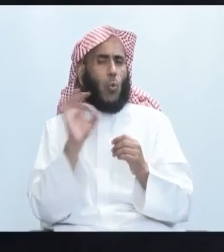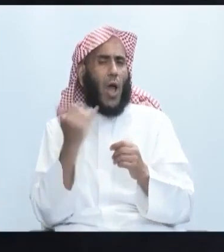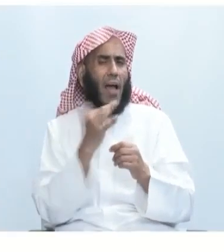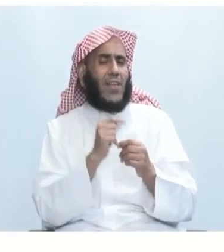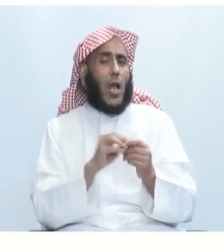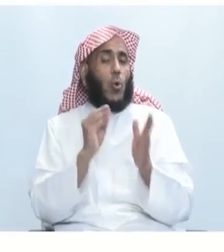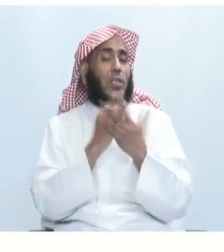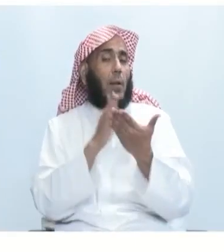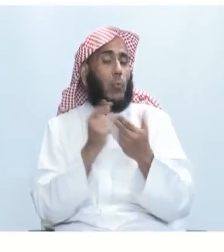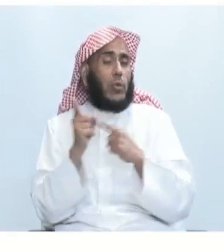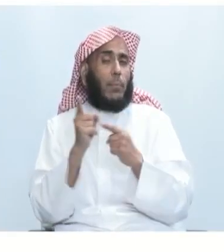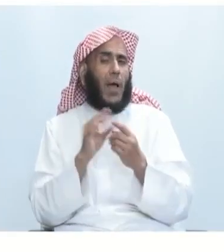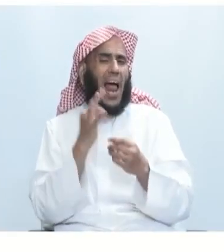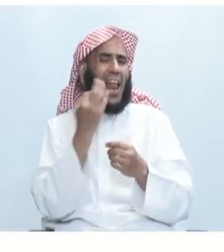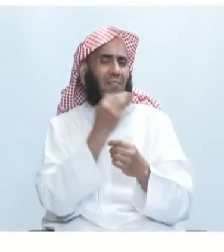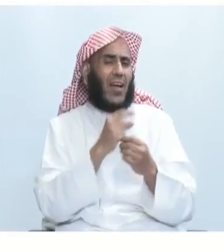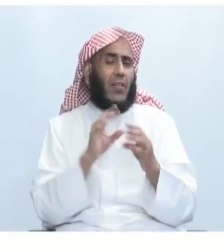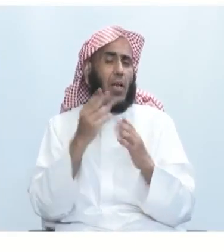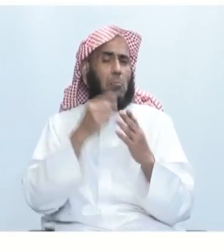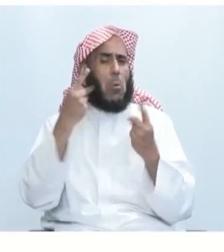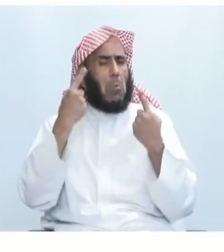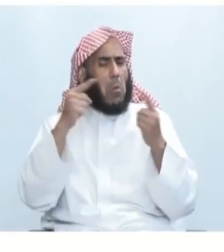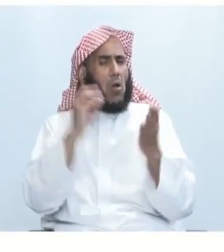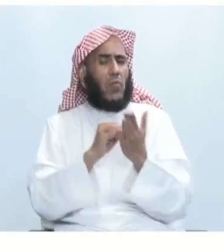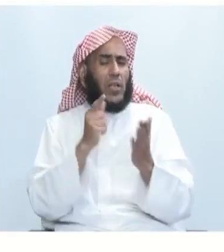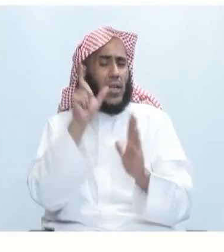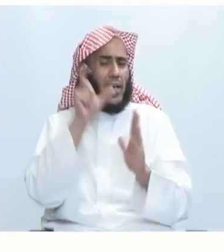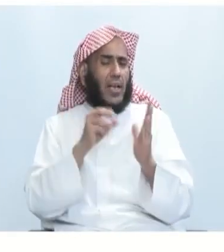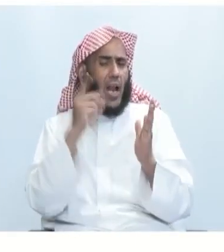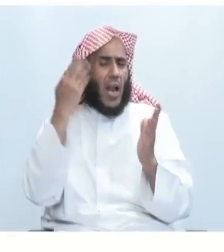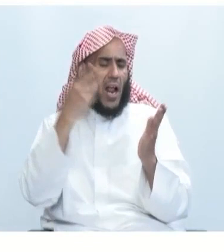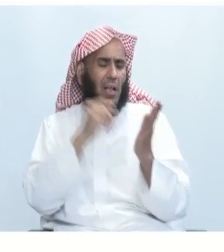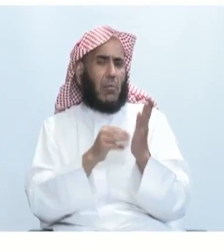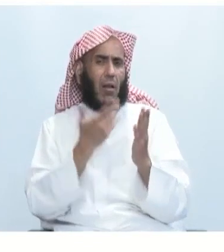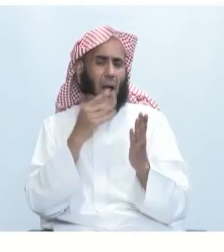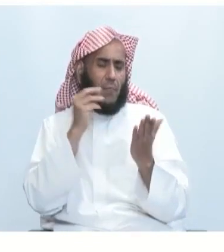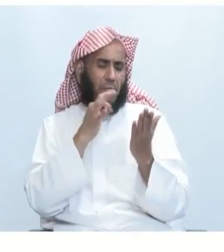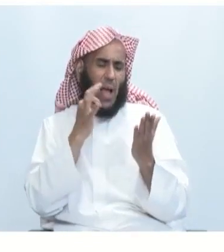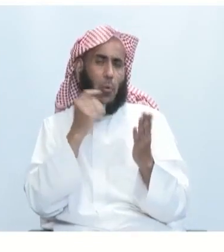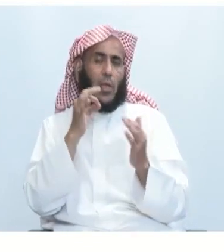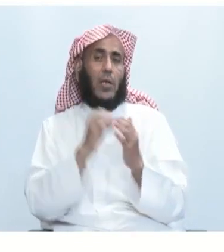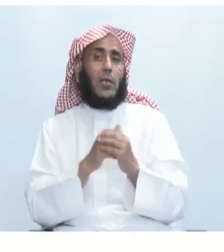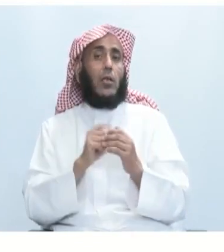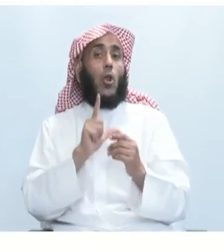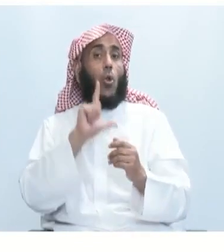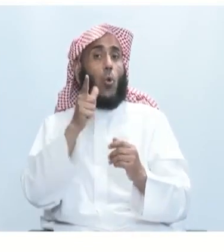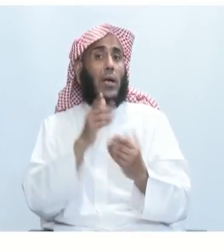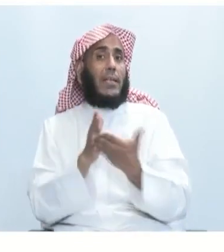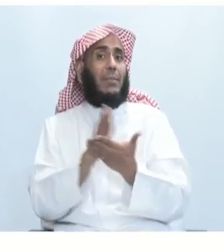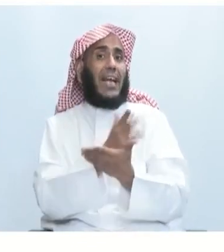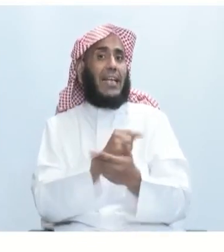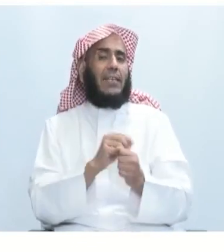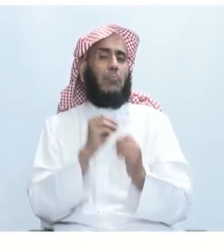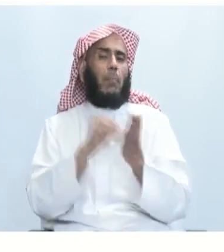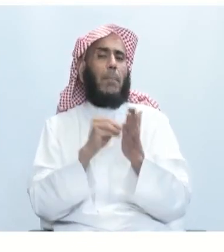لغه المعجم اذا كانت الفاظ الكاتب مالوفه لدى القارئ فسيكون فهمه ادق لغه المجال مقصود به المجال